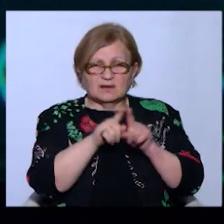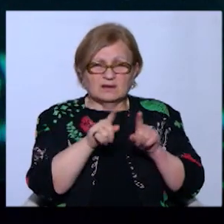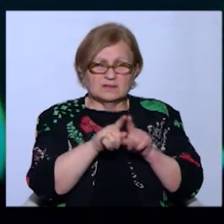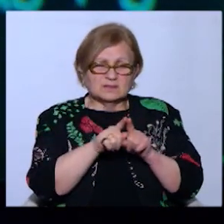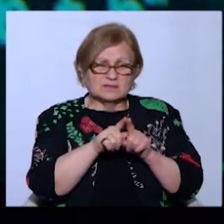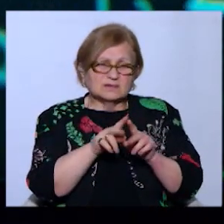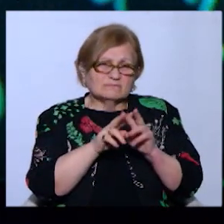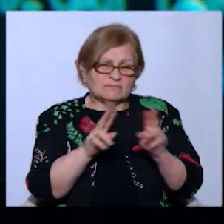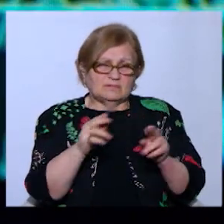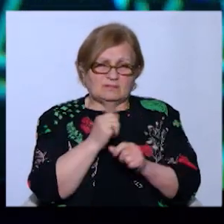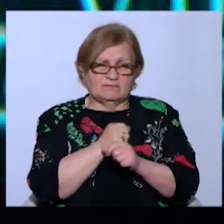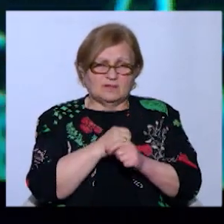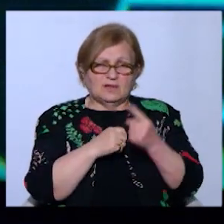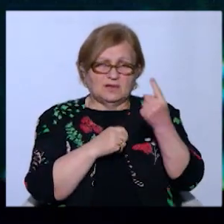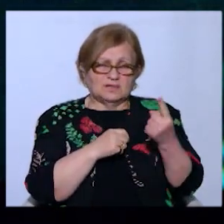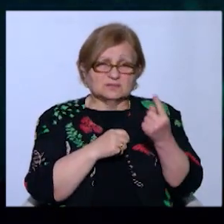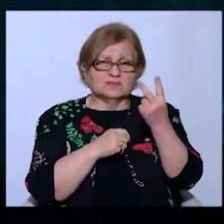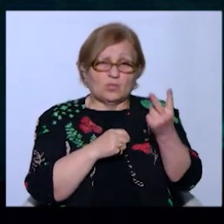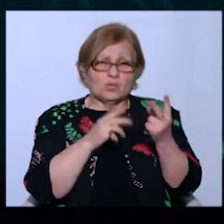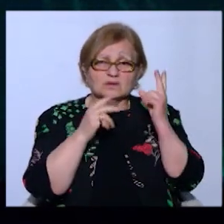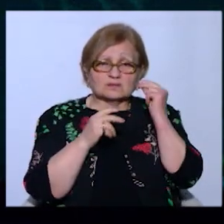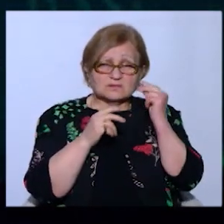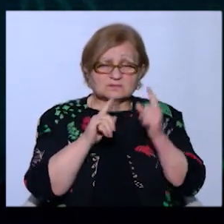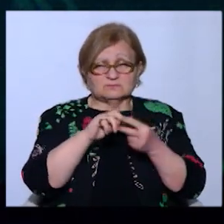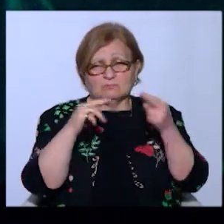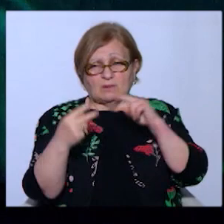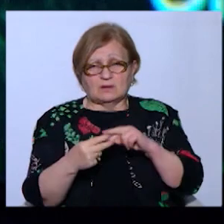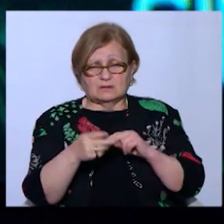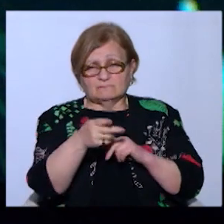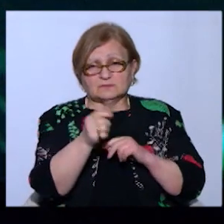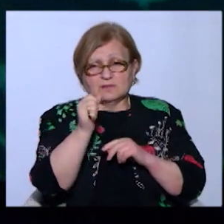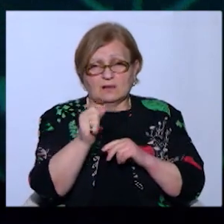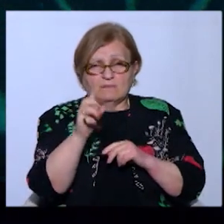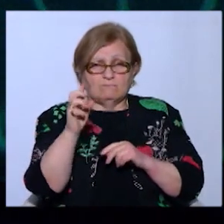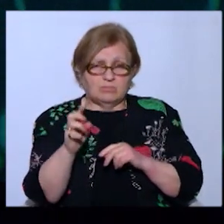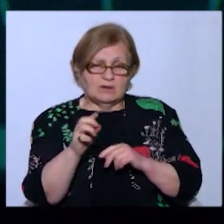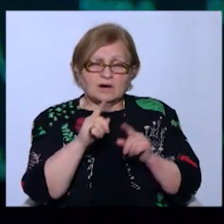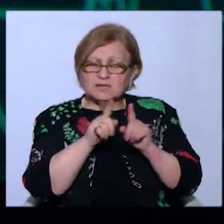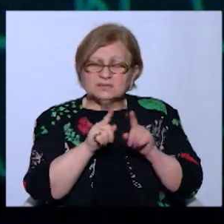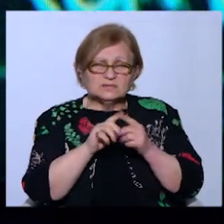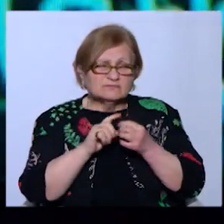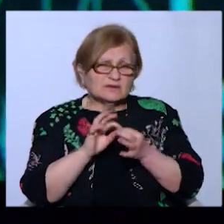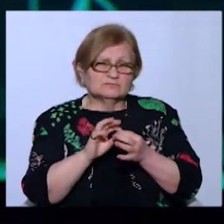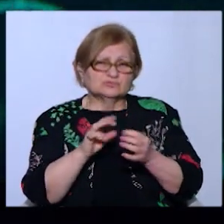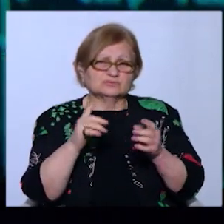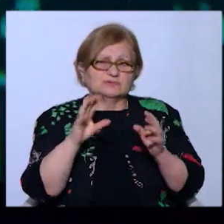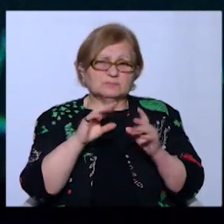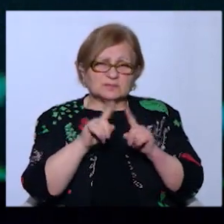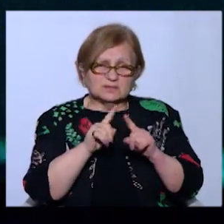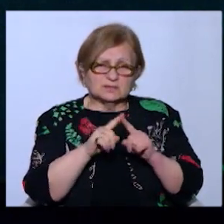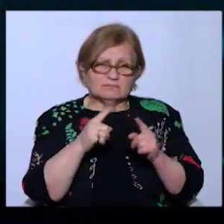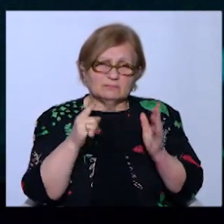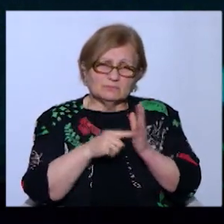გავაკეთე, როგორც რაც ერთიანი და ორიანის შემთხვევაში. უბრალოდ იგივე ოპერაციებია, იგივე კავშირები, იგივე კანონზომიერება,